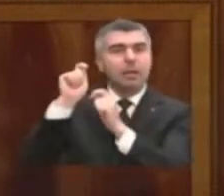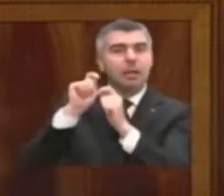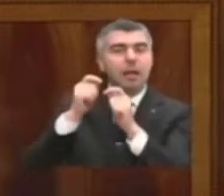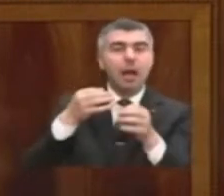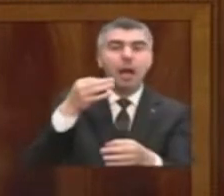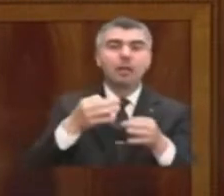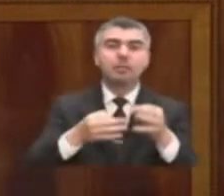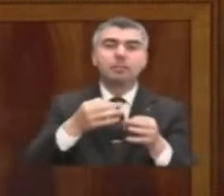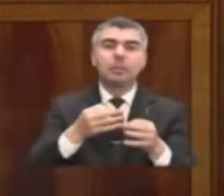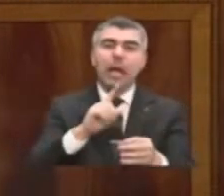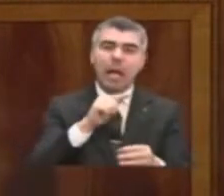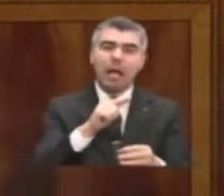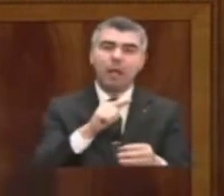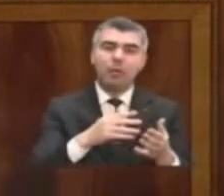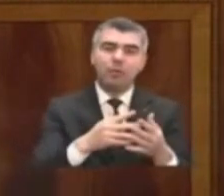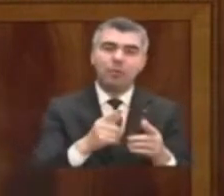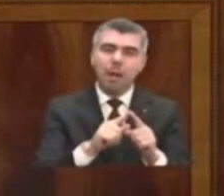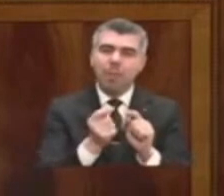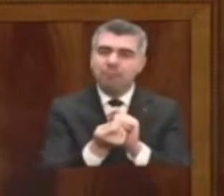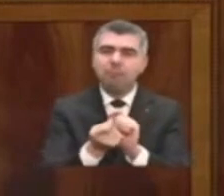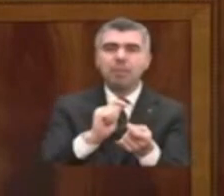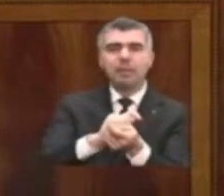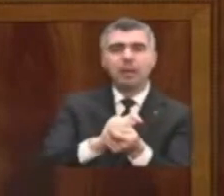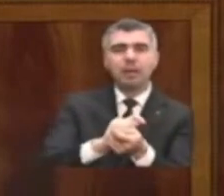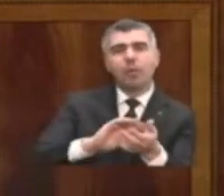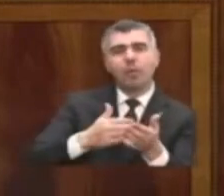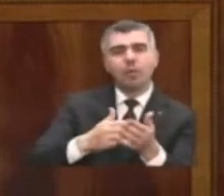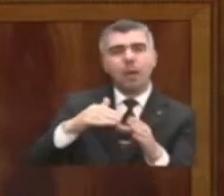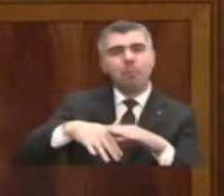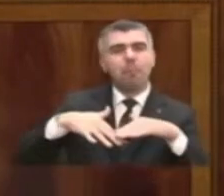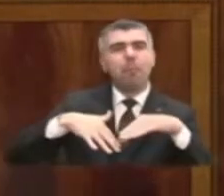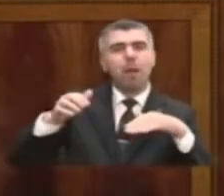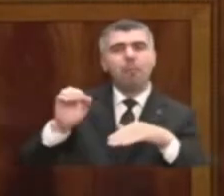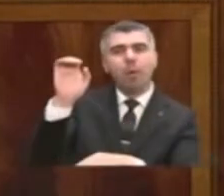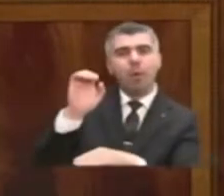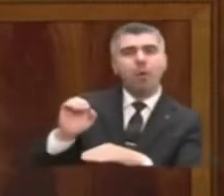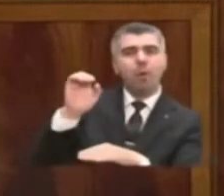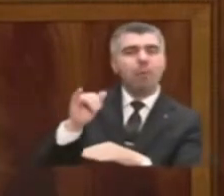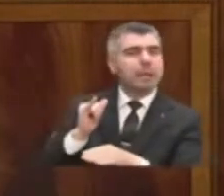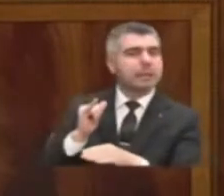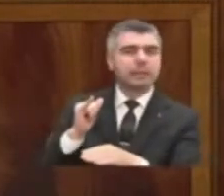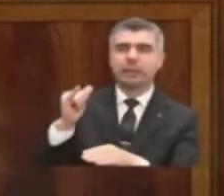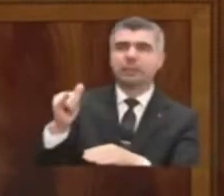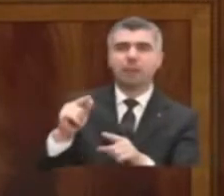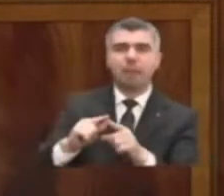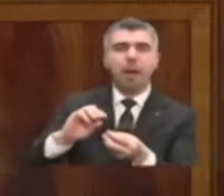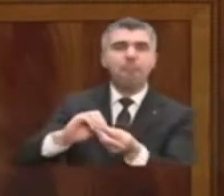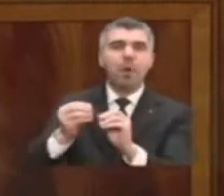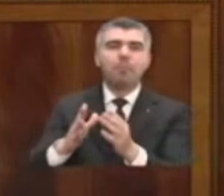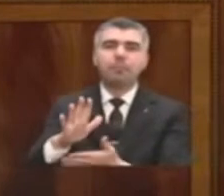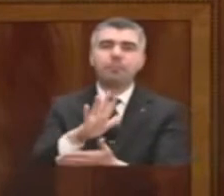المدنيين هذا السلوك المزدوج يزيل عن البرلمان الاوروبي وقراراته ضد بلدنا